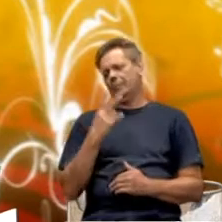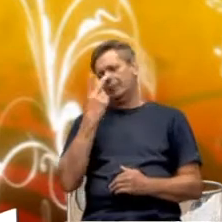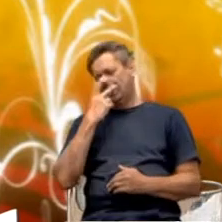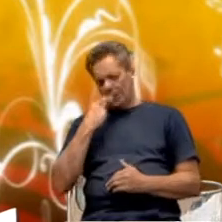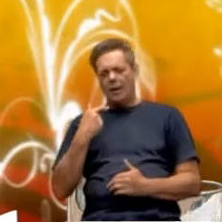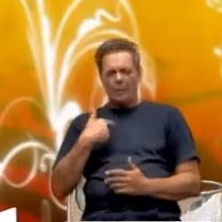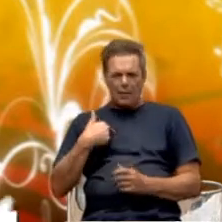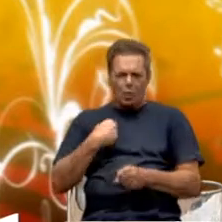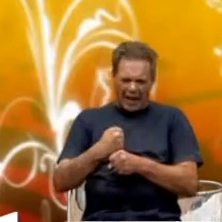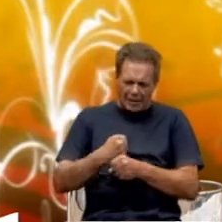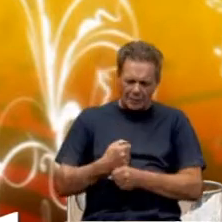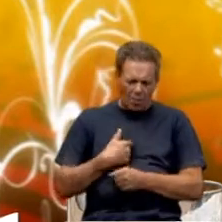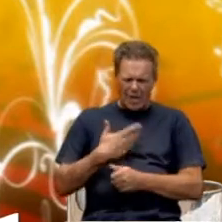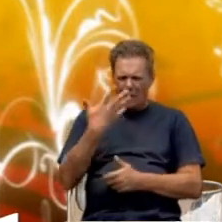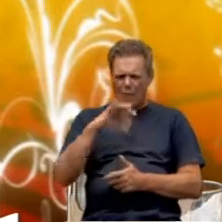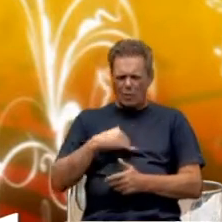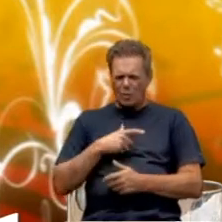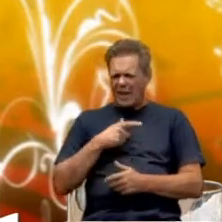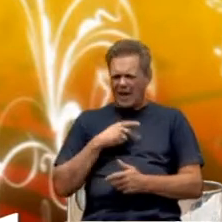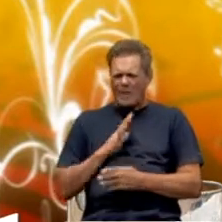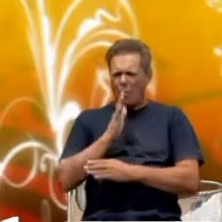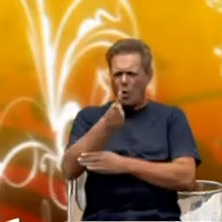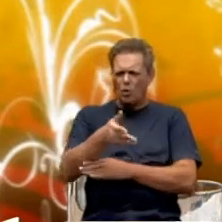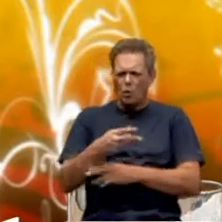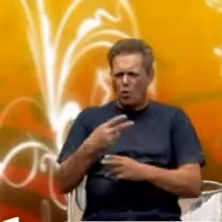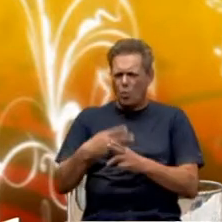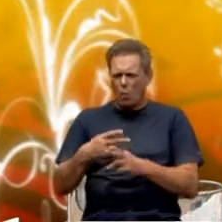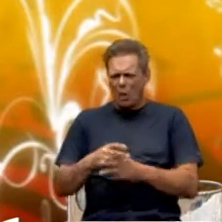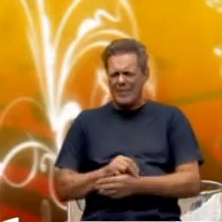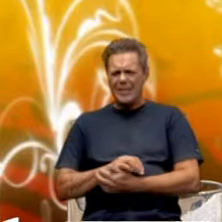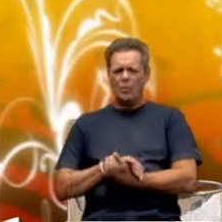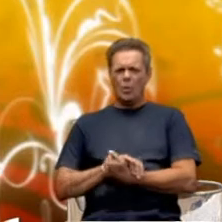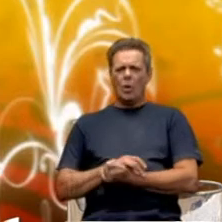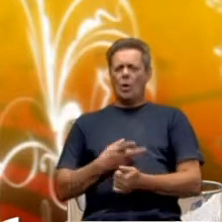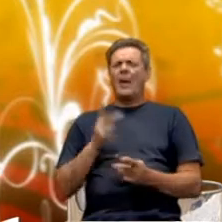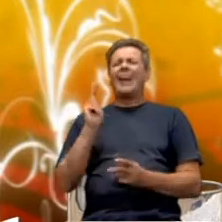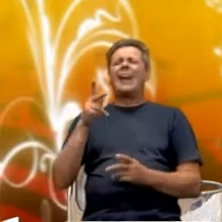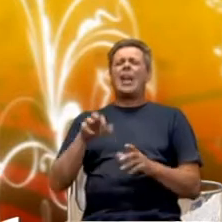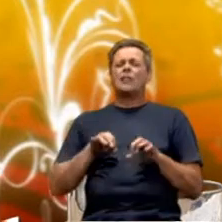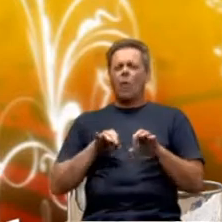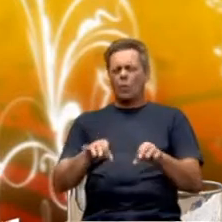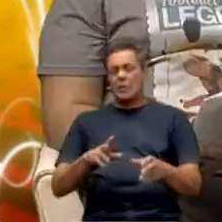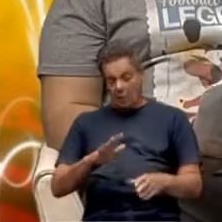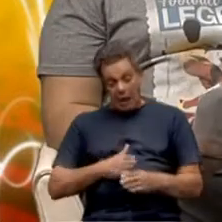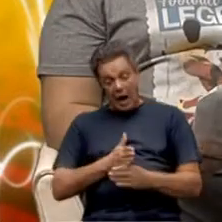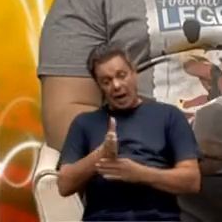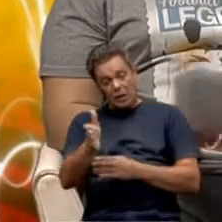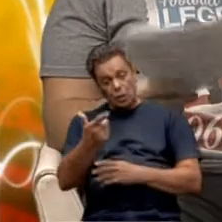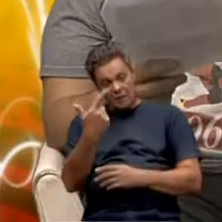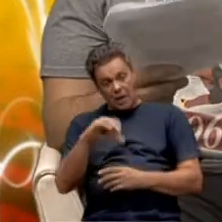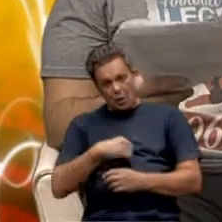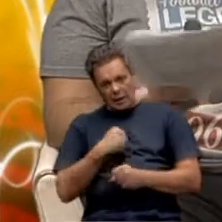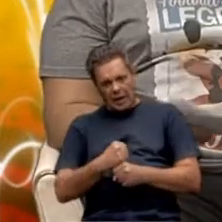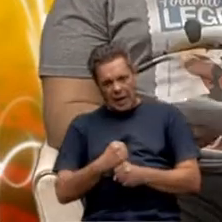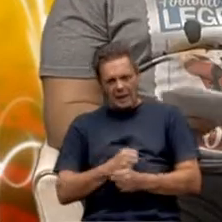5 godina mogao prići bolnici Klajčevoj udruzi i evo kroz 2 godine rada to su